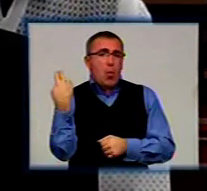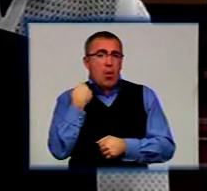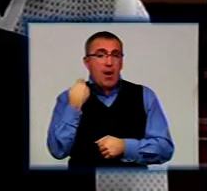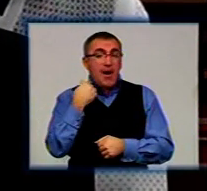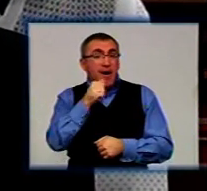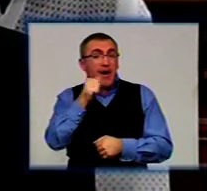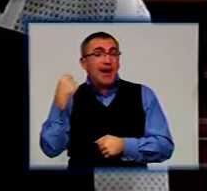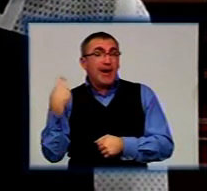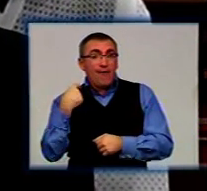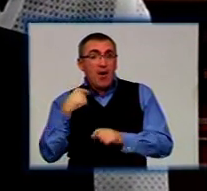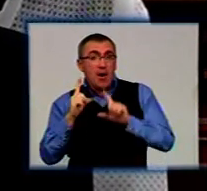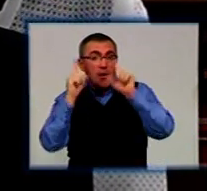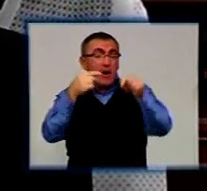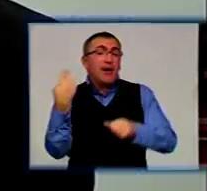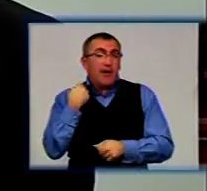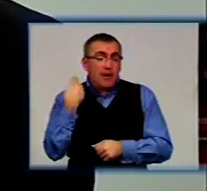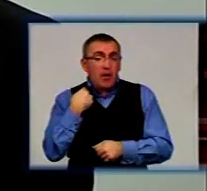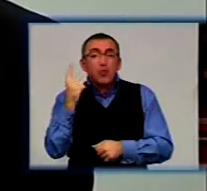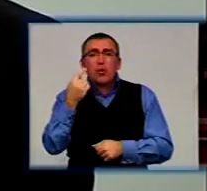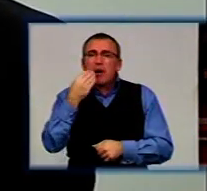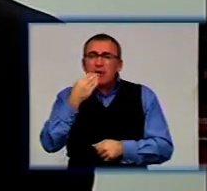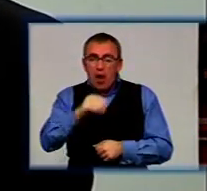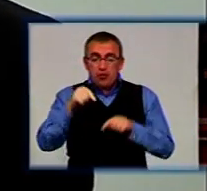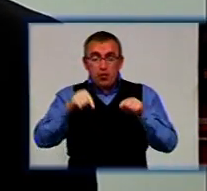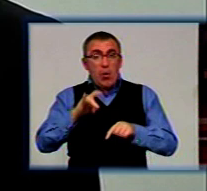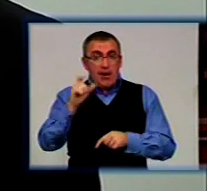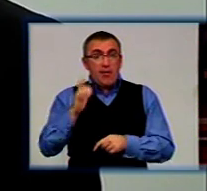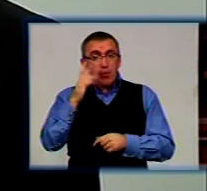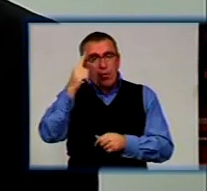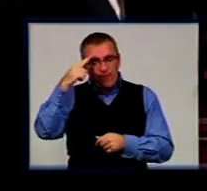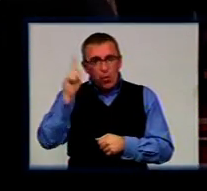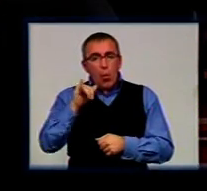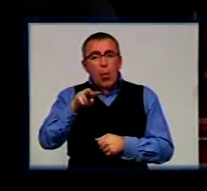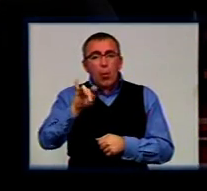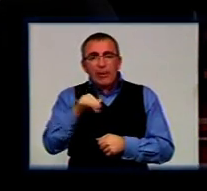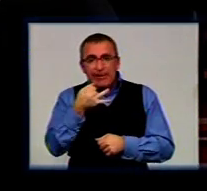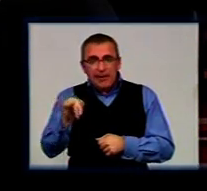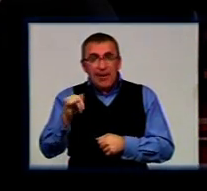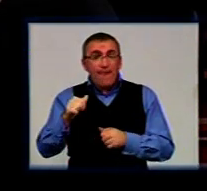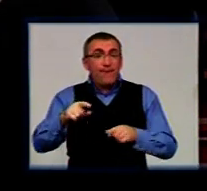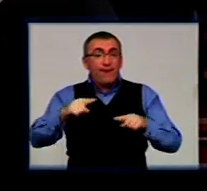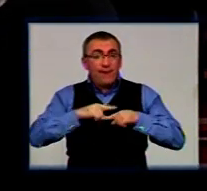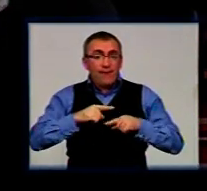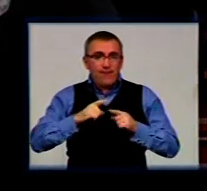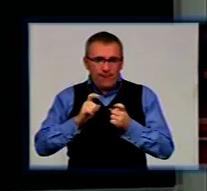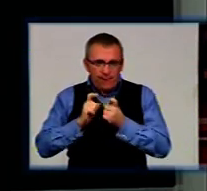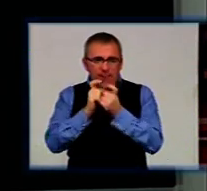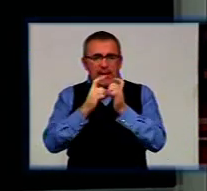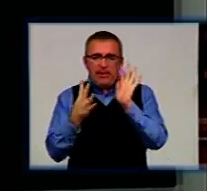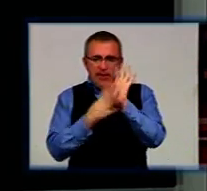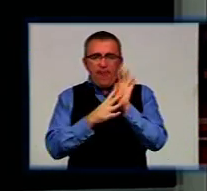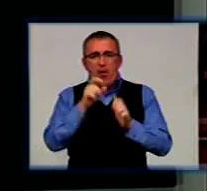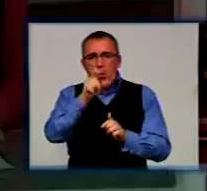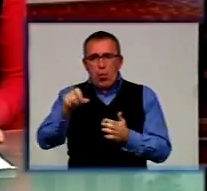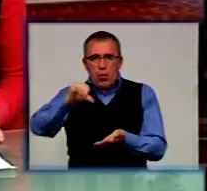саме кіровоградець їздив до Великобританії. Хто стане кращим цього разу, буде відомо у лютому. Тоді у фіналі за перемогу боротимуться 9